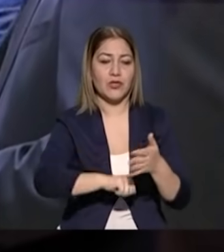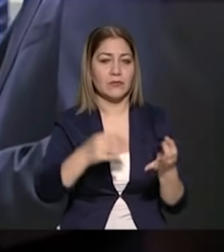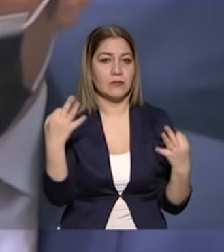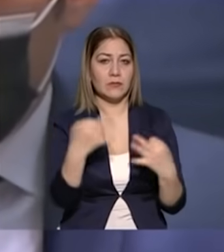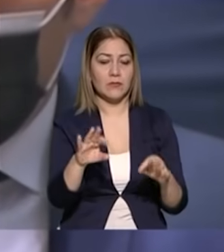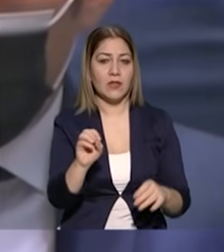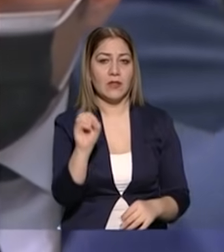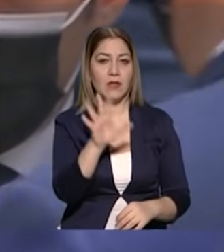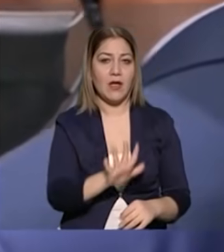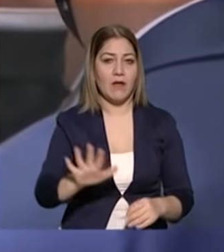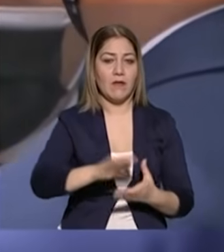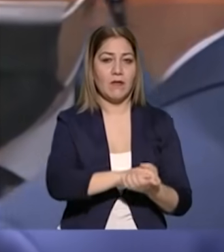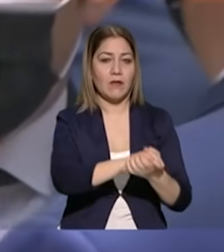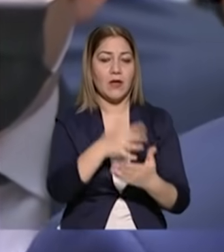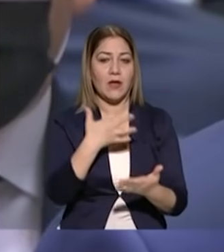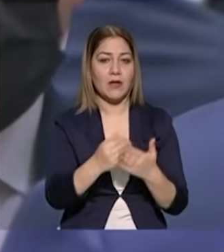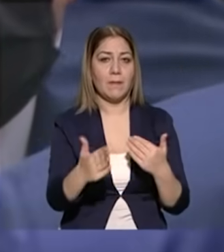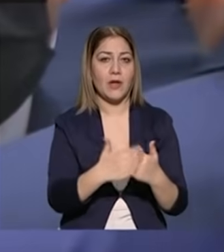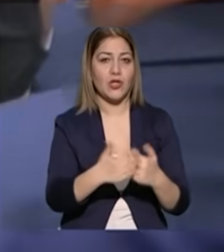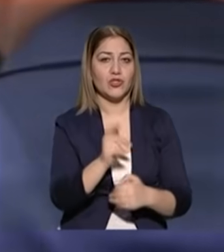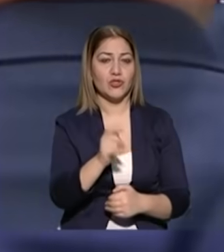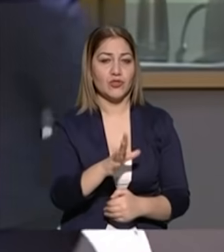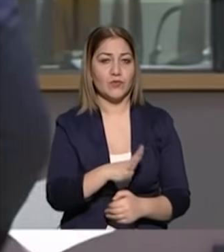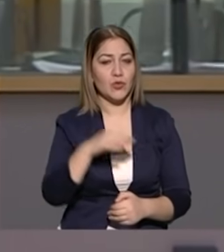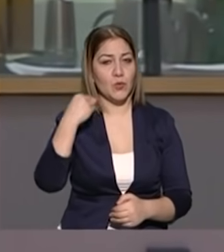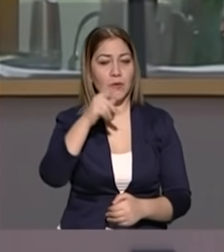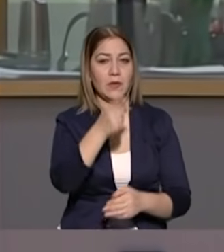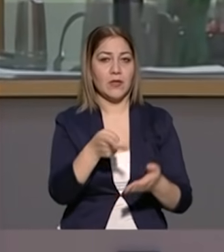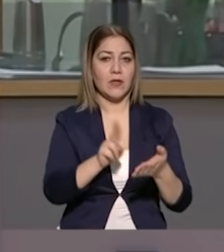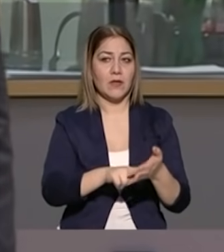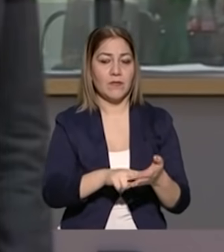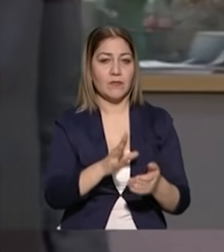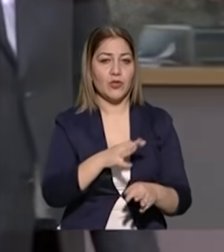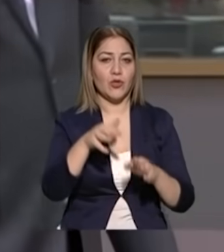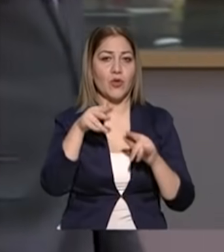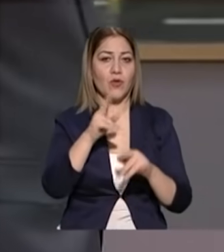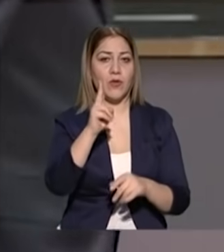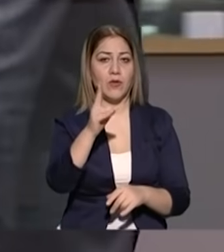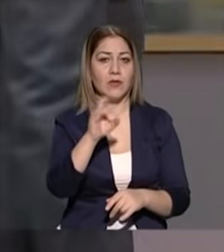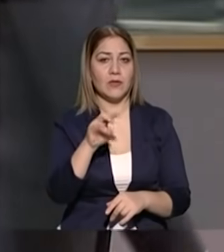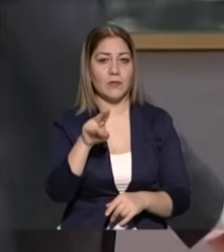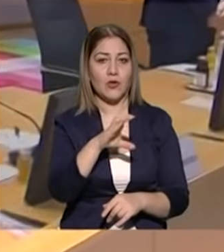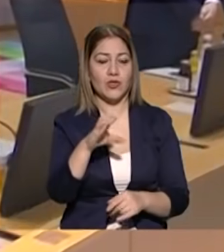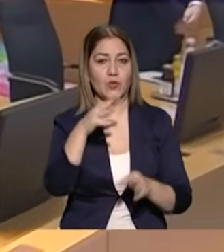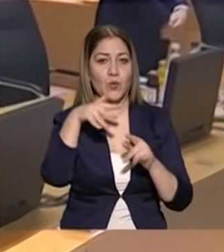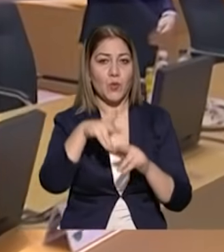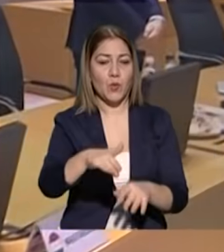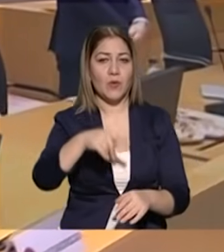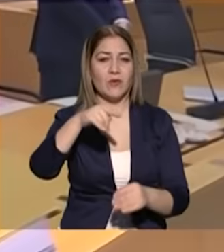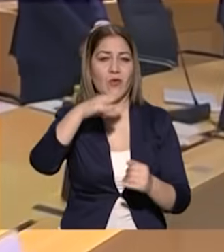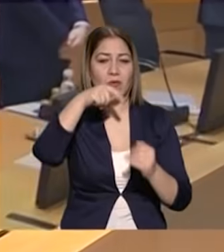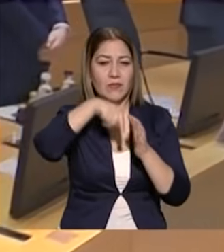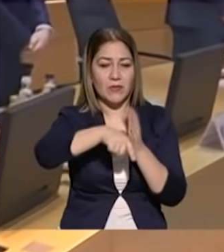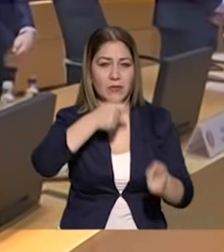վաղ Եվրամիությունը անհատական պատժամիջոցներ էր սահմանել Թուրքիայի քաղաքացիների նկատմամբ արևելյան միջերկրականի Կիպրոսի տարածքային ջրերում ապօրինի հորատման